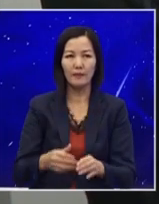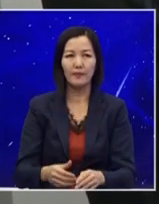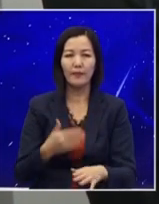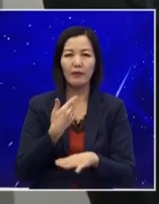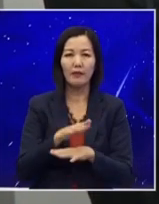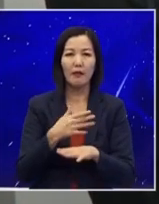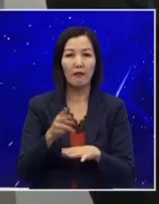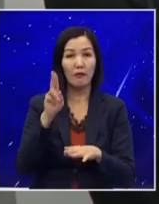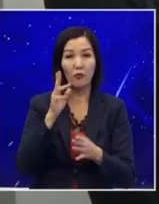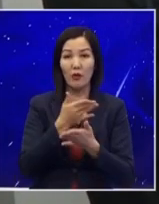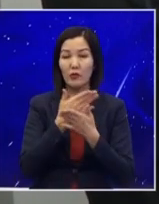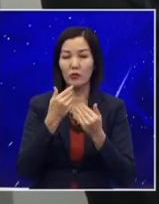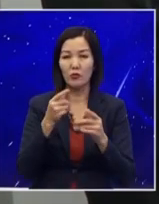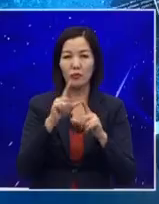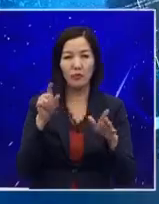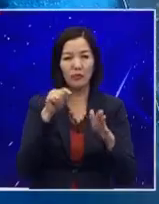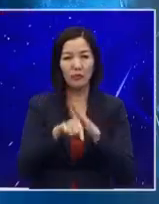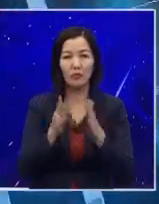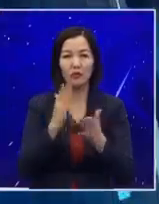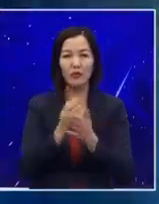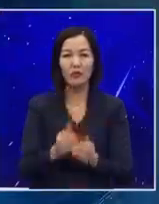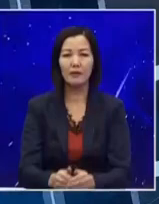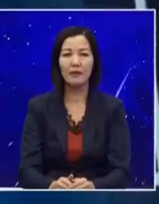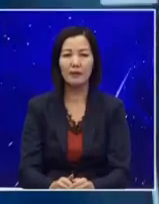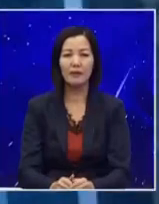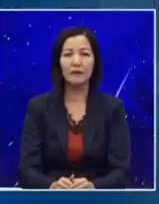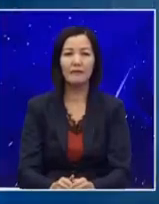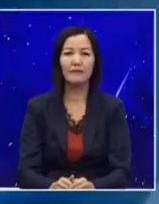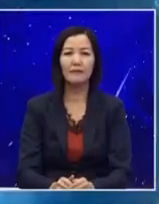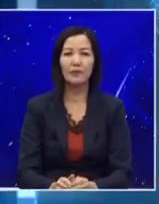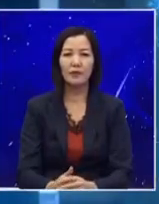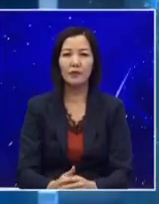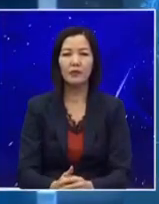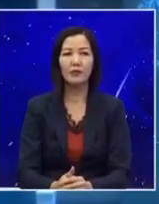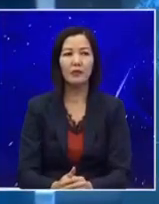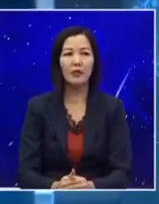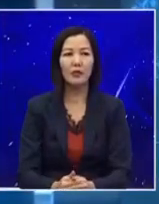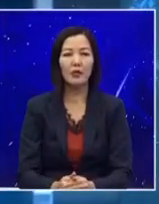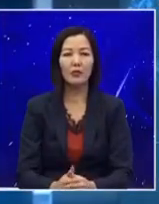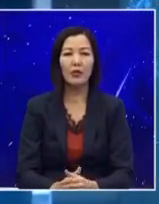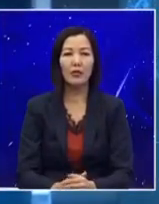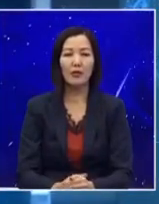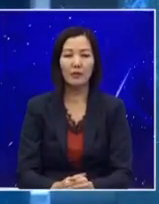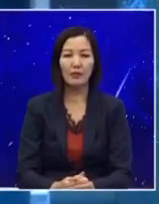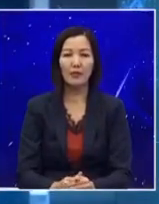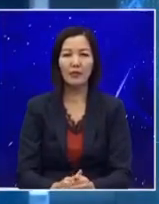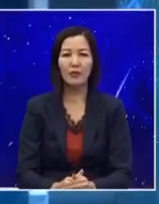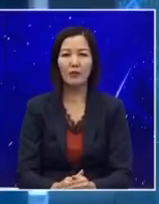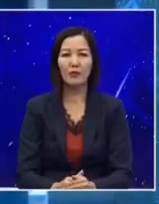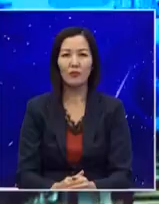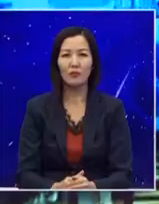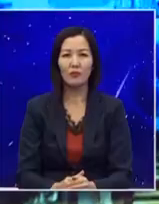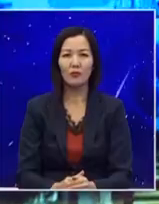Дала-дала, туалеты. Шнеками сюда. Курманжан Касымжанлы, Аманжол Жөнкешев, Жетісу арнасы.